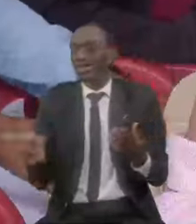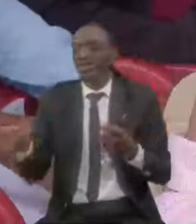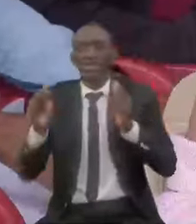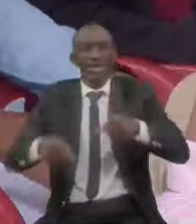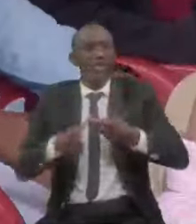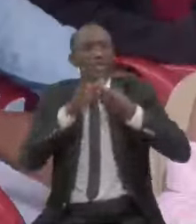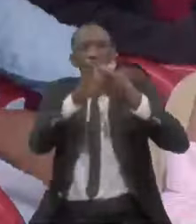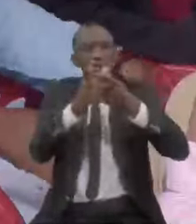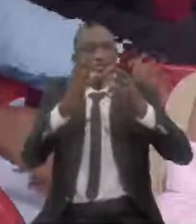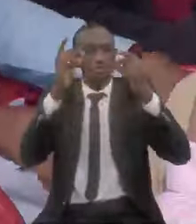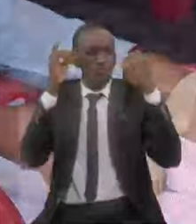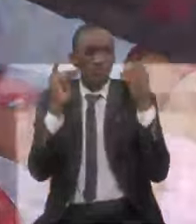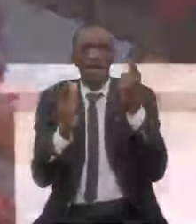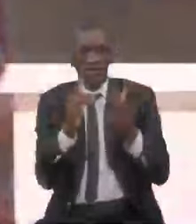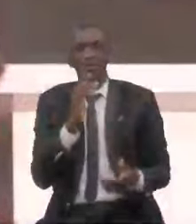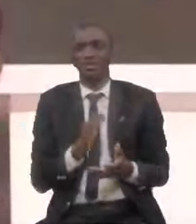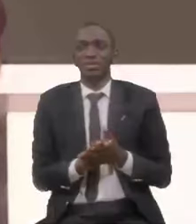Dites-moi ce qu'il peut faire.